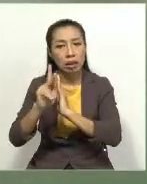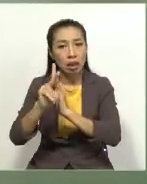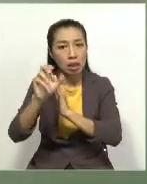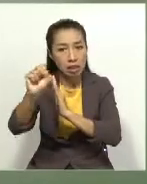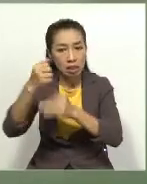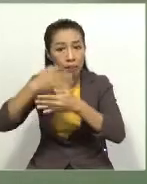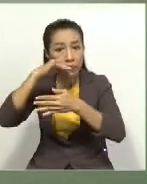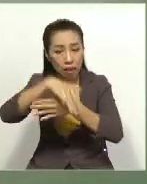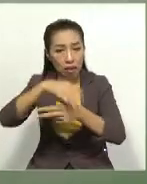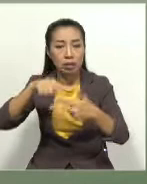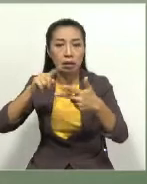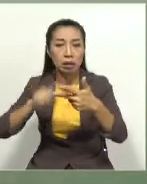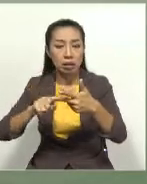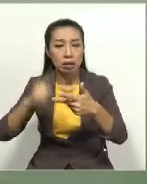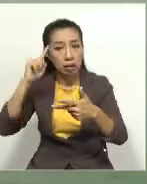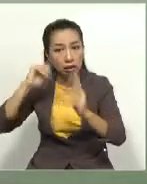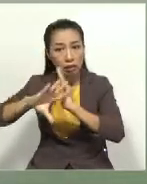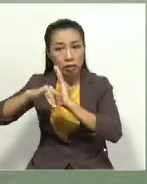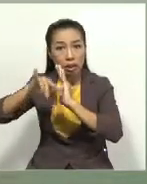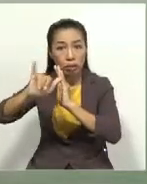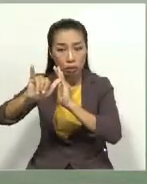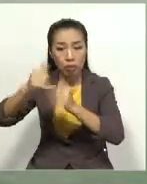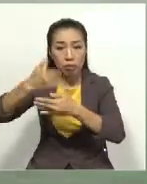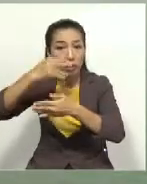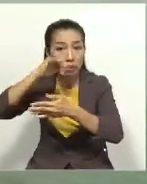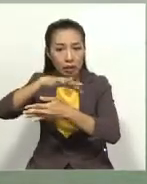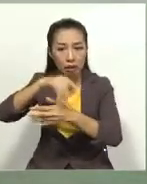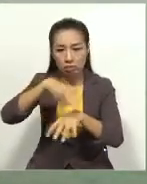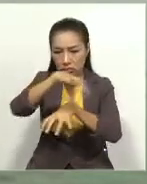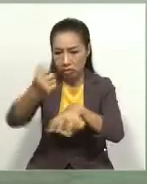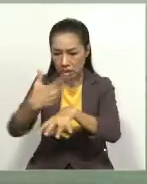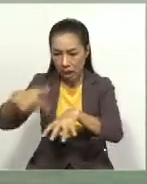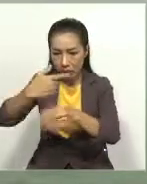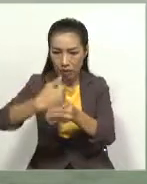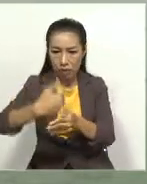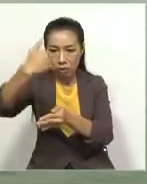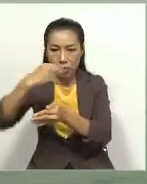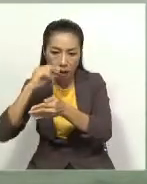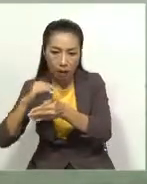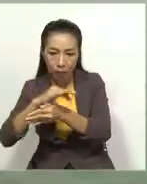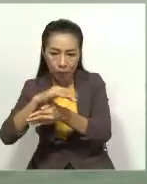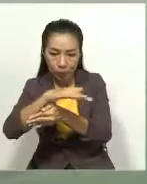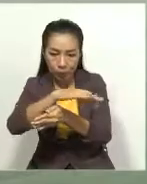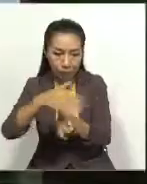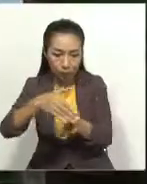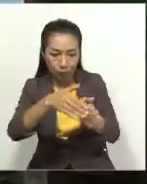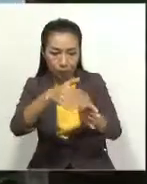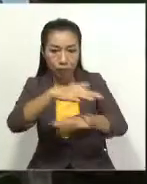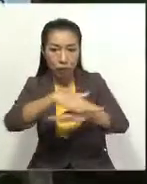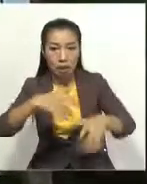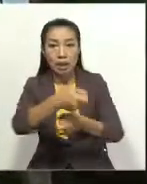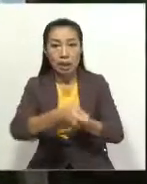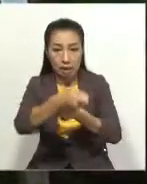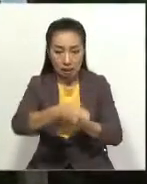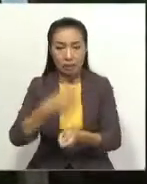ขื่อนจุฬาภรณ์หรือว่าเขื่อนน้ำพรมที่จังหวัดชัยภูมิโดยมีการระบายน้ำออกส่งตัวต่อในพื้นที่ทำการเกษ